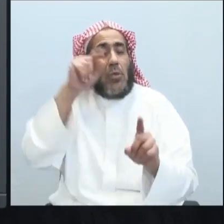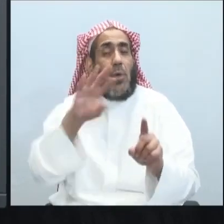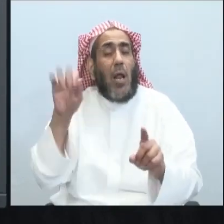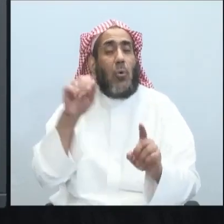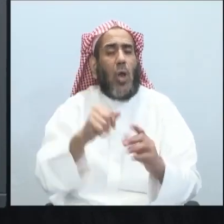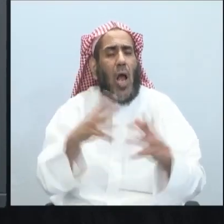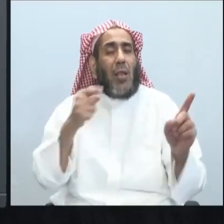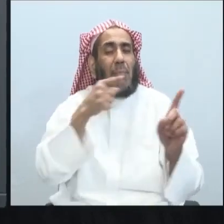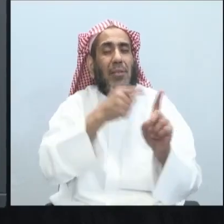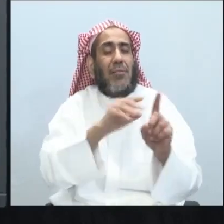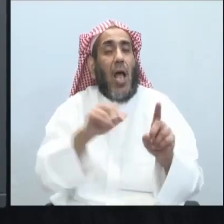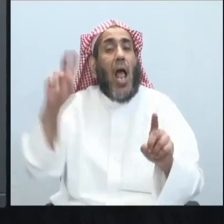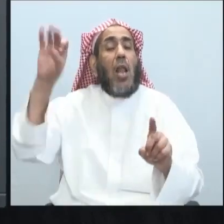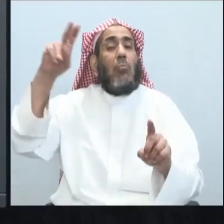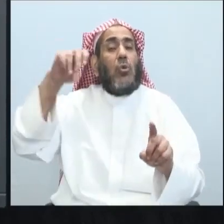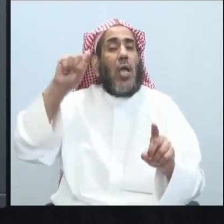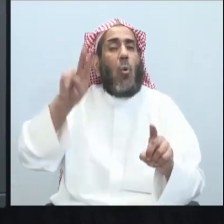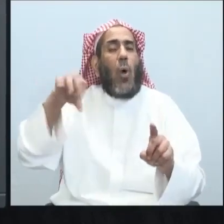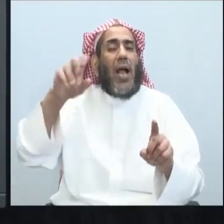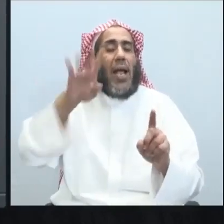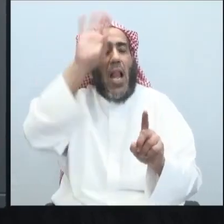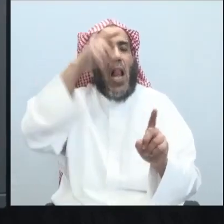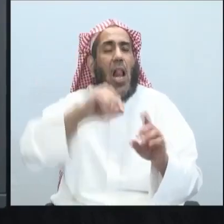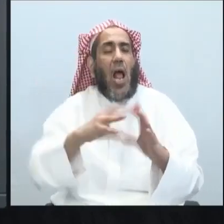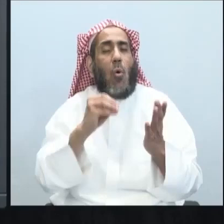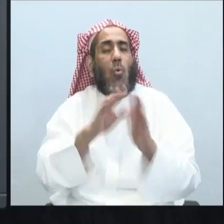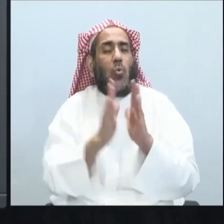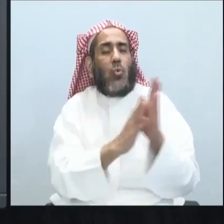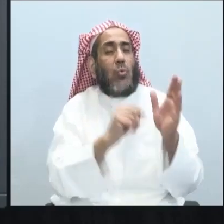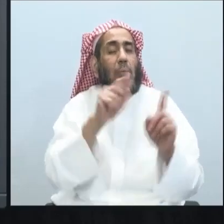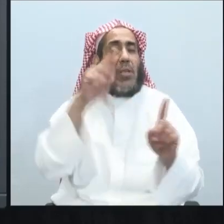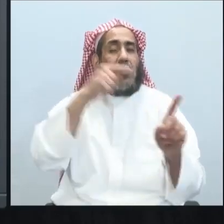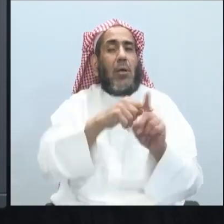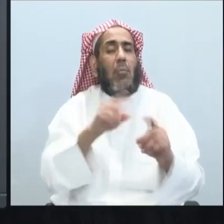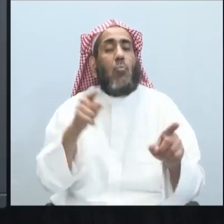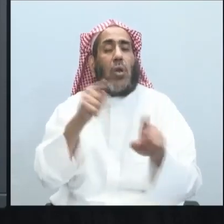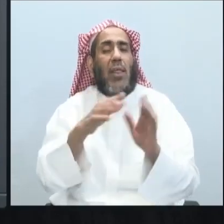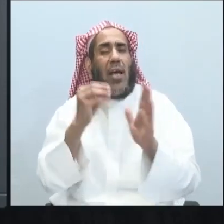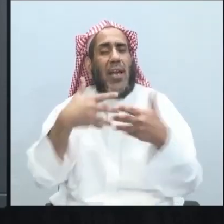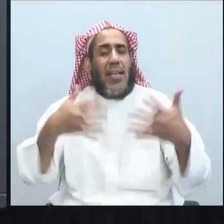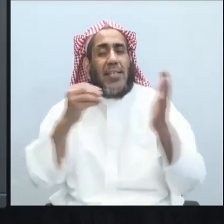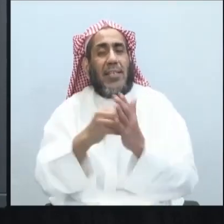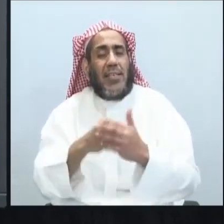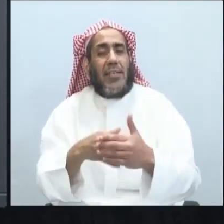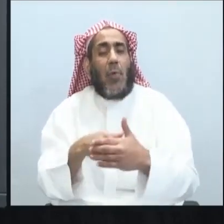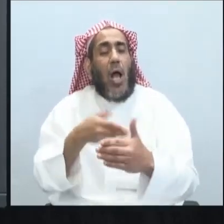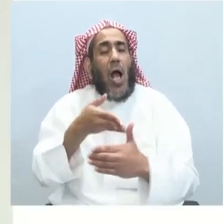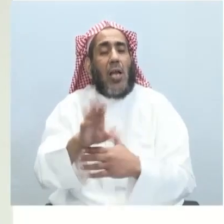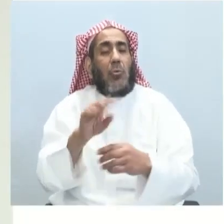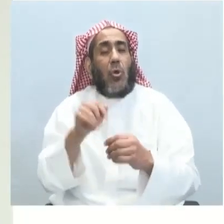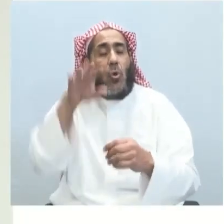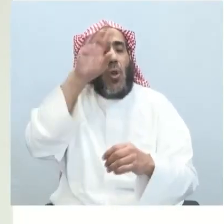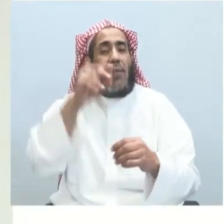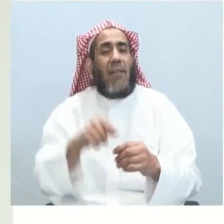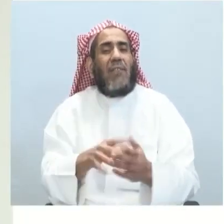البحتري اكثر من مديح المتوكل فجد اغلب ديوانه في مدائح المتوكل طبعا مناسبه هذا النص خرج البحت الخلفاء